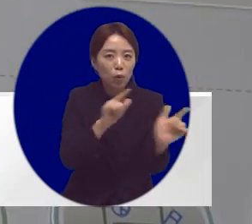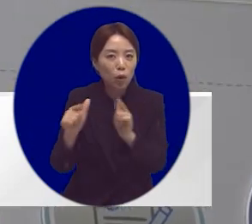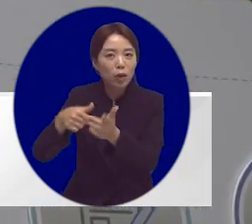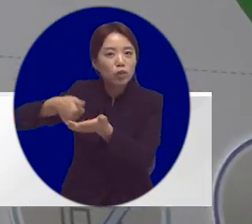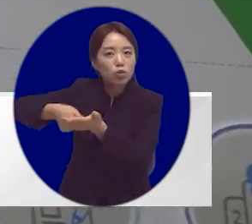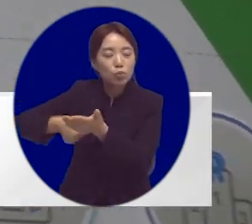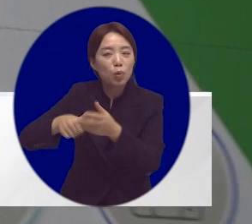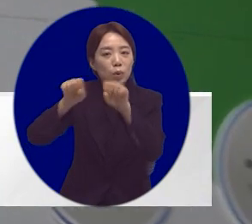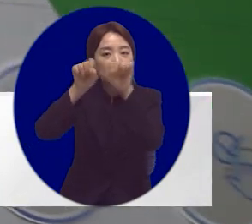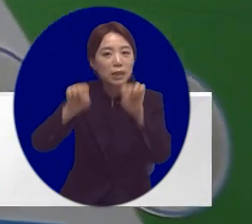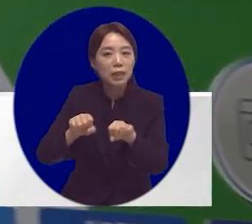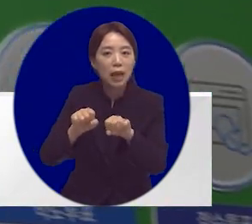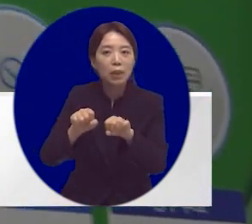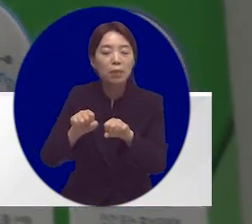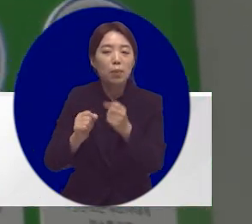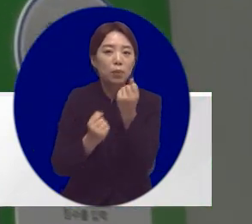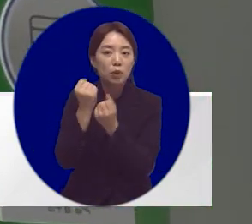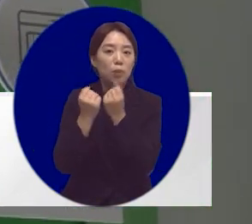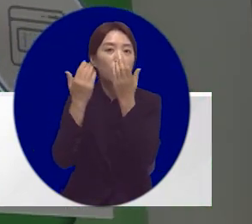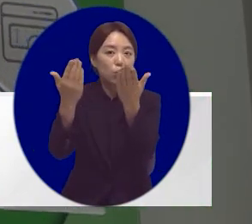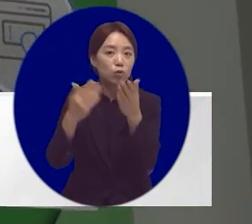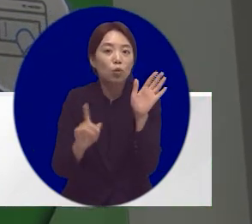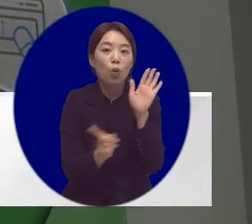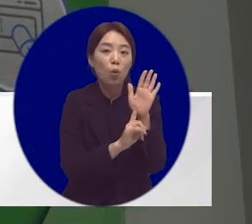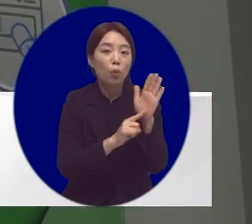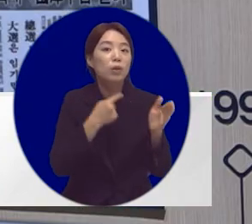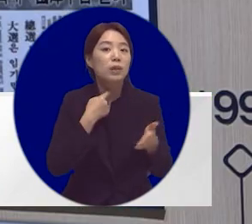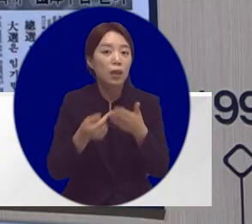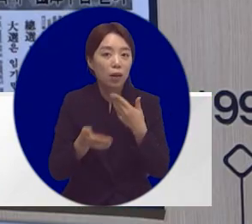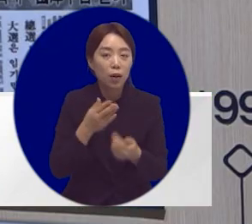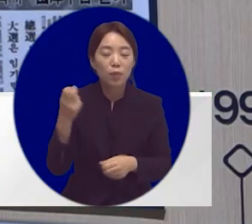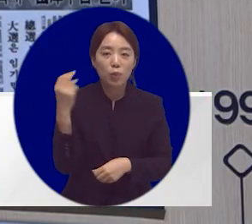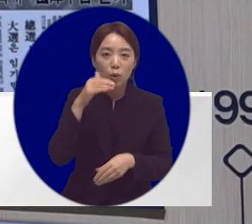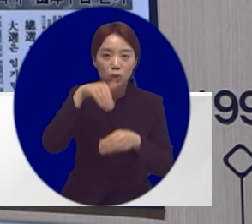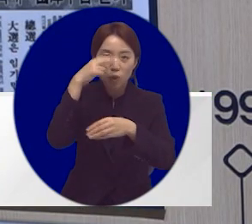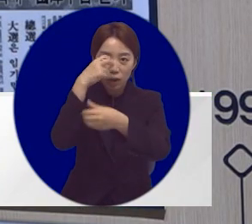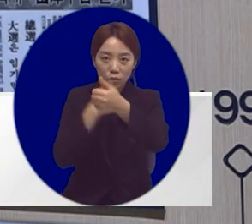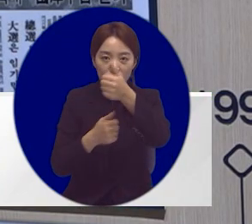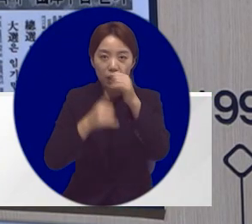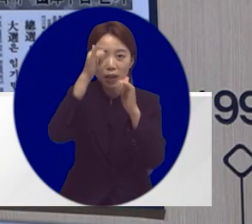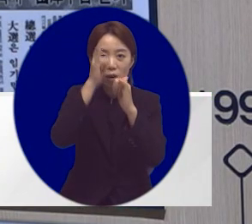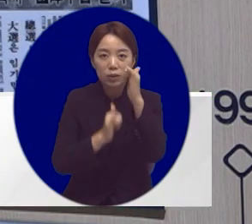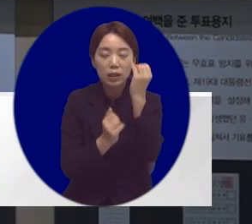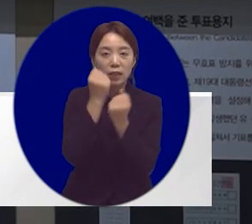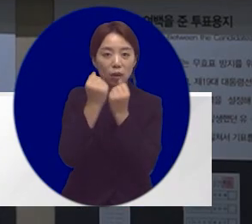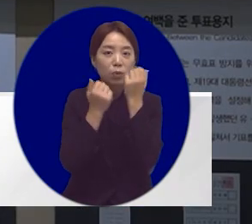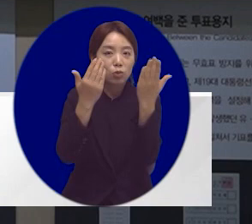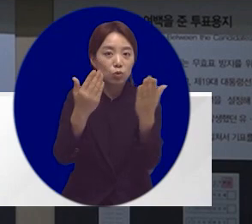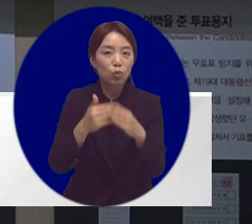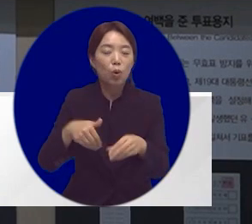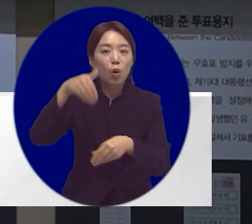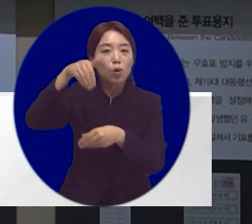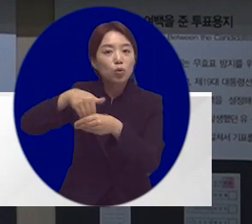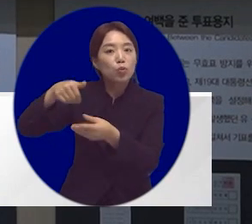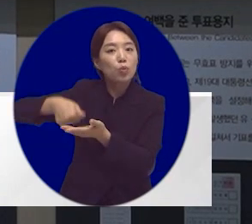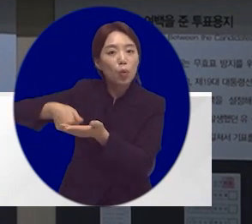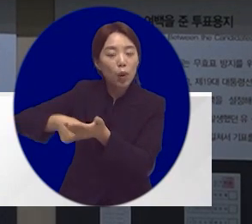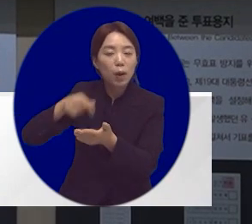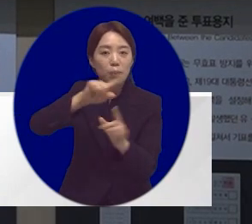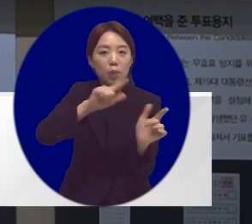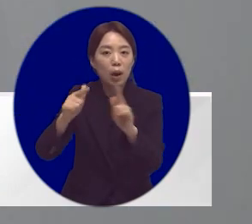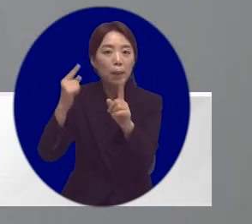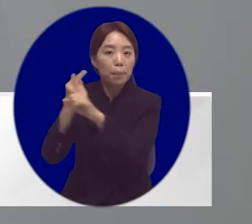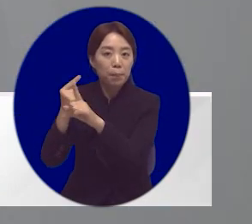온라인 투표 시스템 소개 등의 선거 홍보관 체험과 선거관리위원회 역사 소개, 투표함 기표대 등의